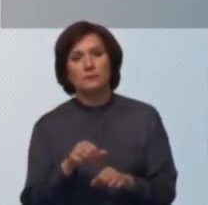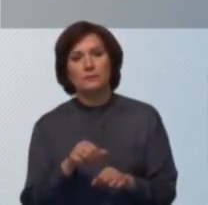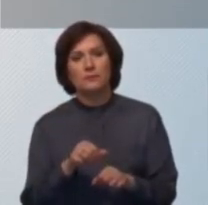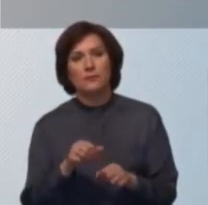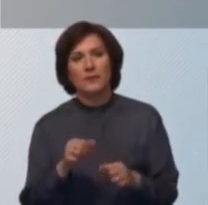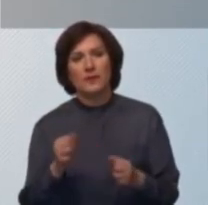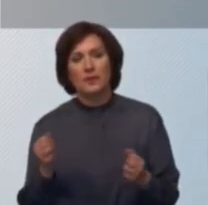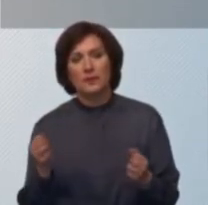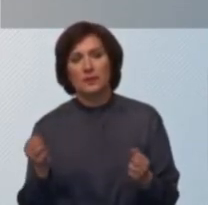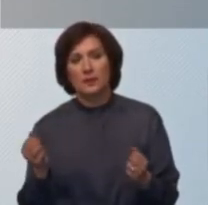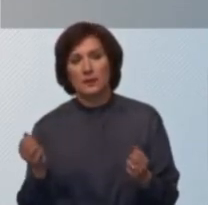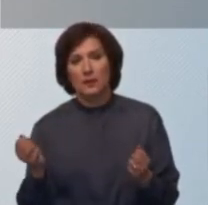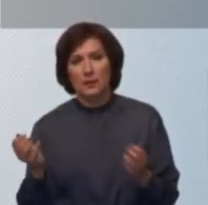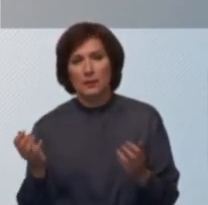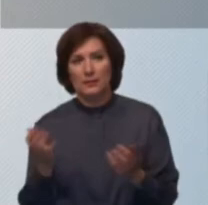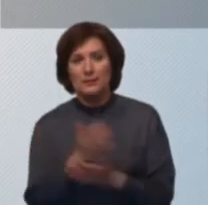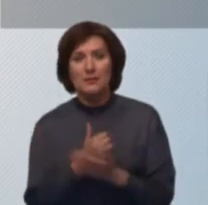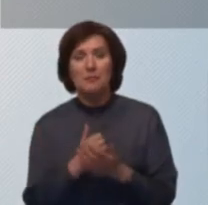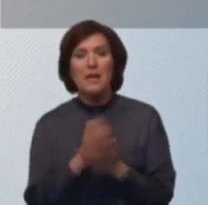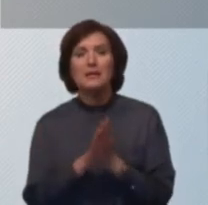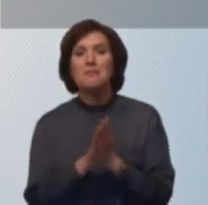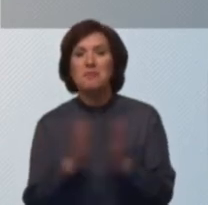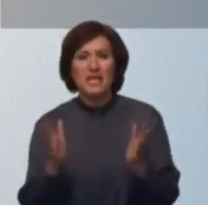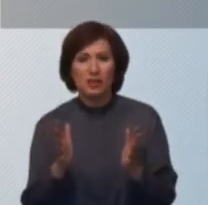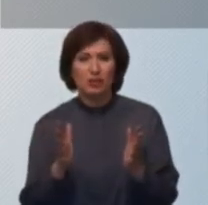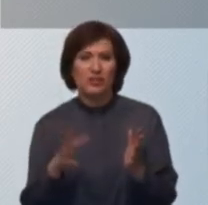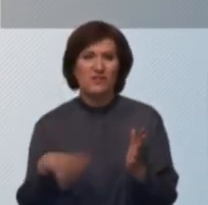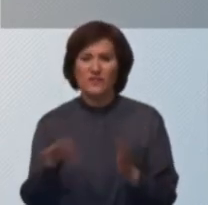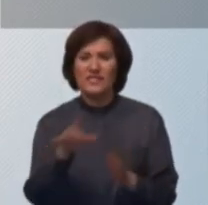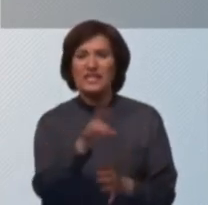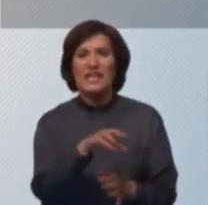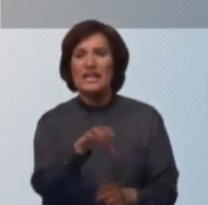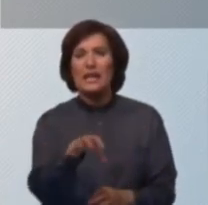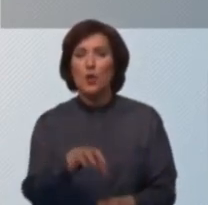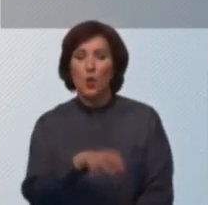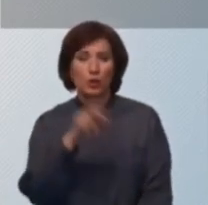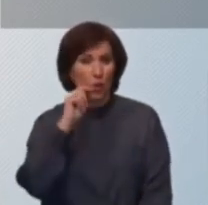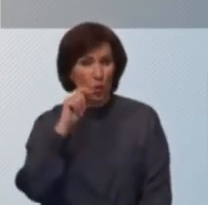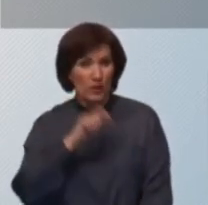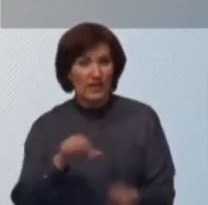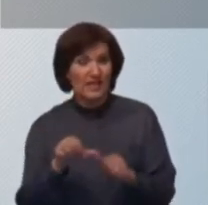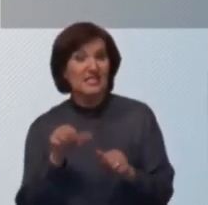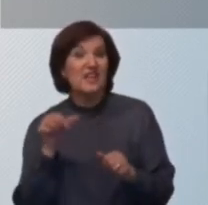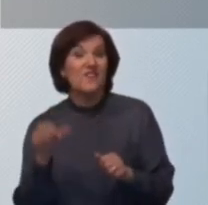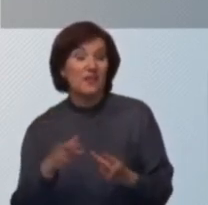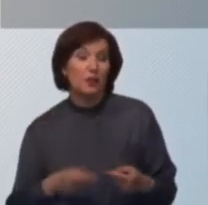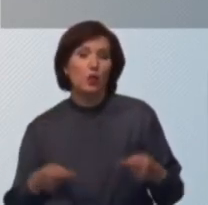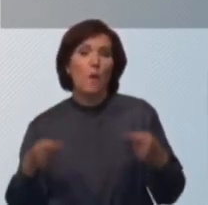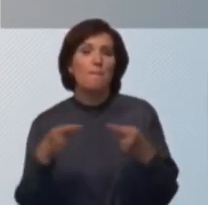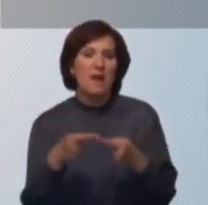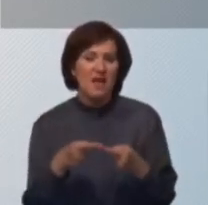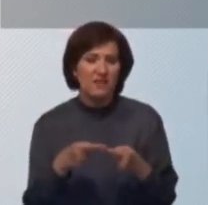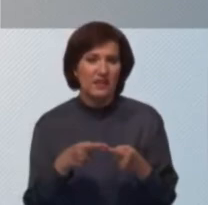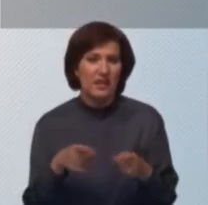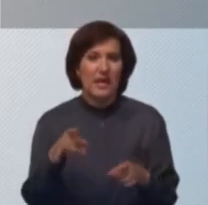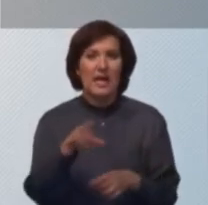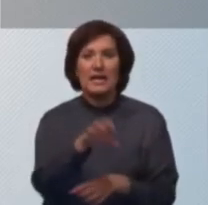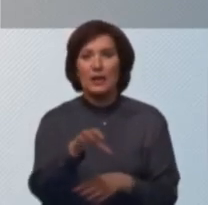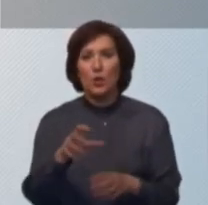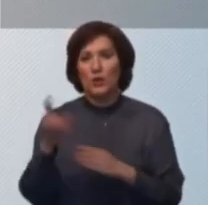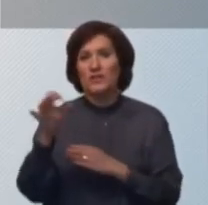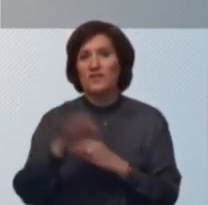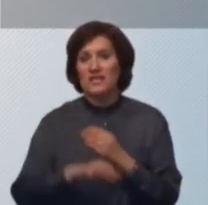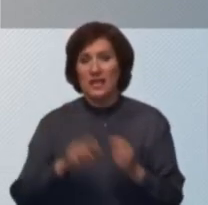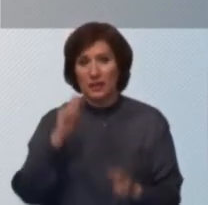зібрати більшість в тому майже в усіх регіонах України, за винятком певних регіонів на